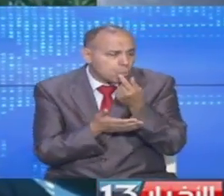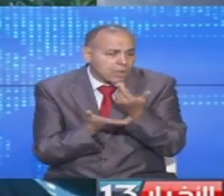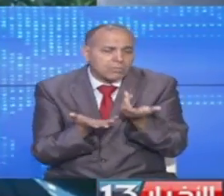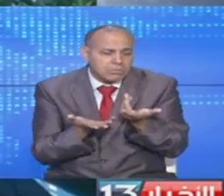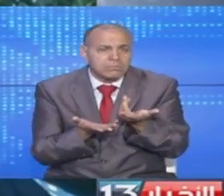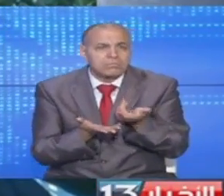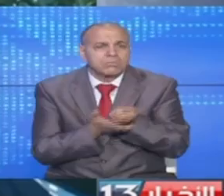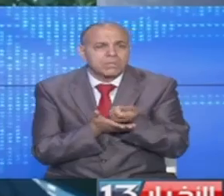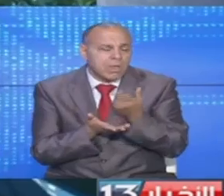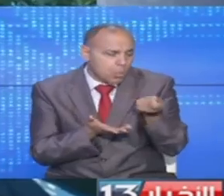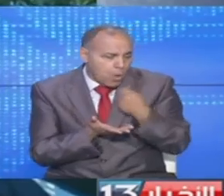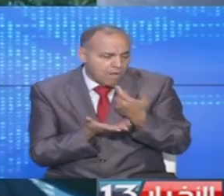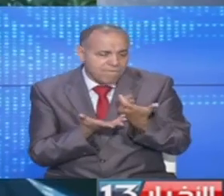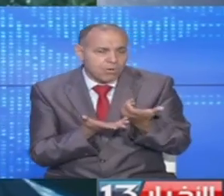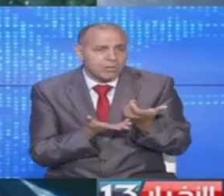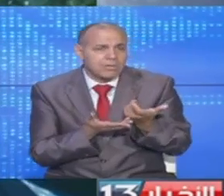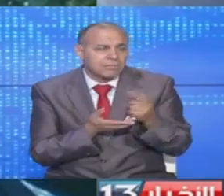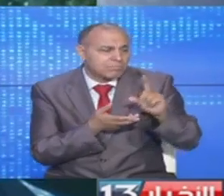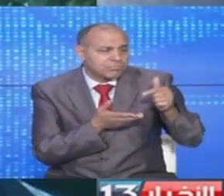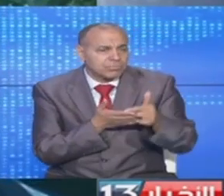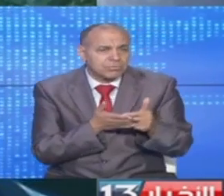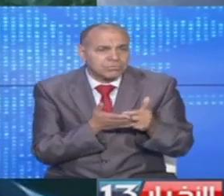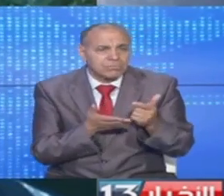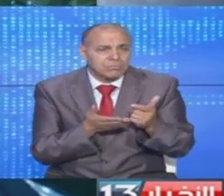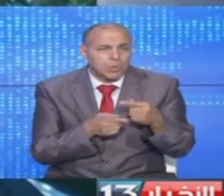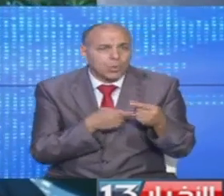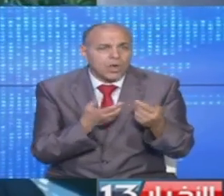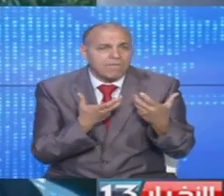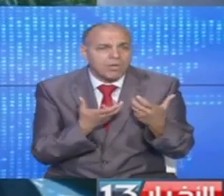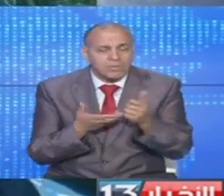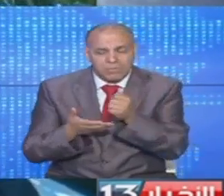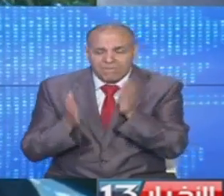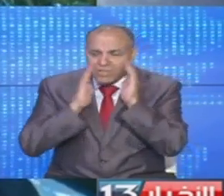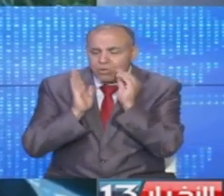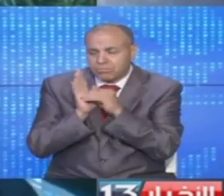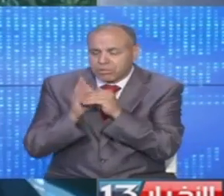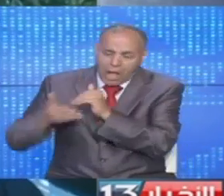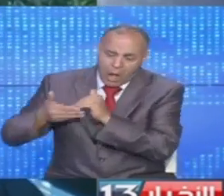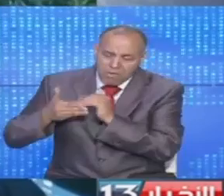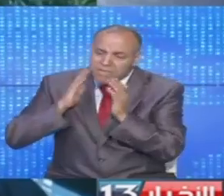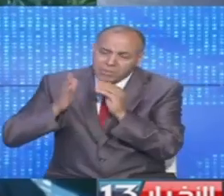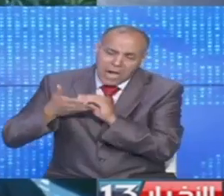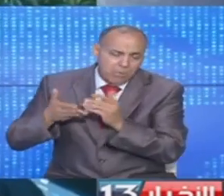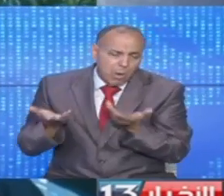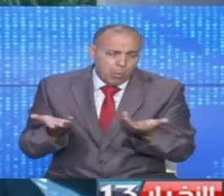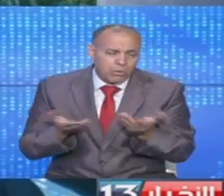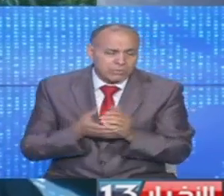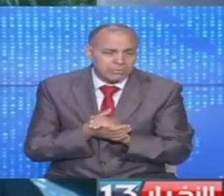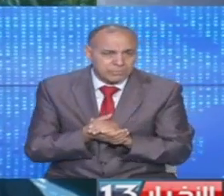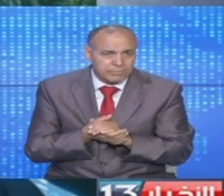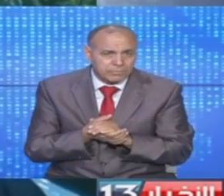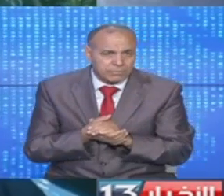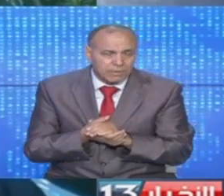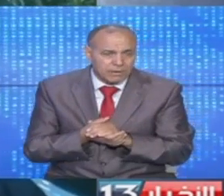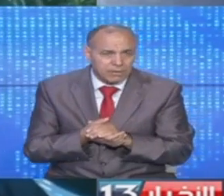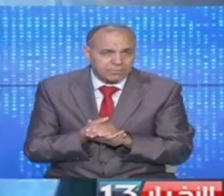نجم نستعمل من اي حاجه. تو ما نبقاش انا نعمل فيني دا كل ما نستحق حاجه في الفيسبوك باش يعاونوني ولا يوفروا